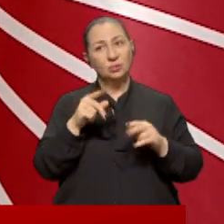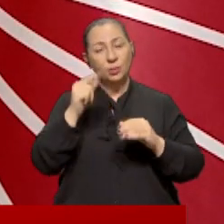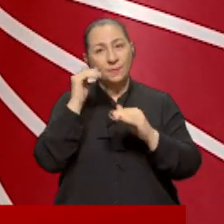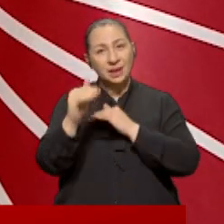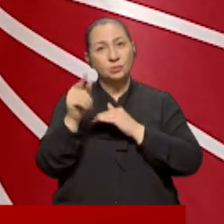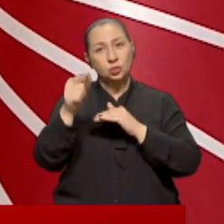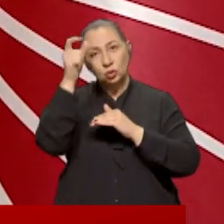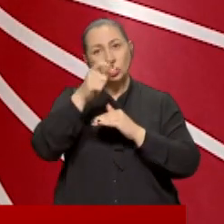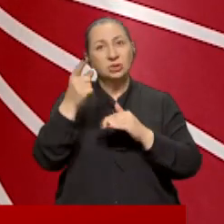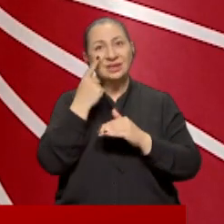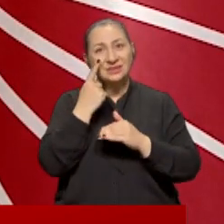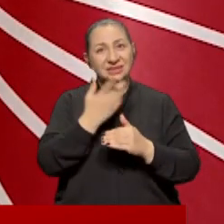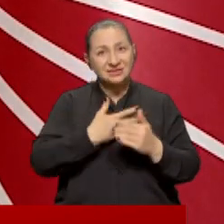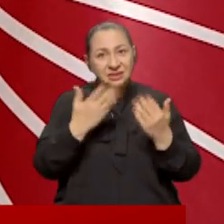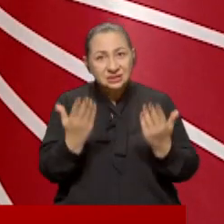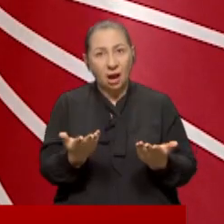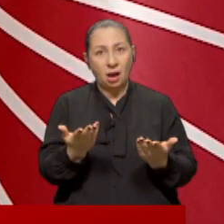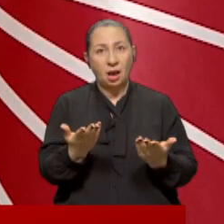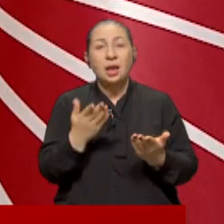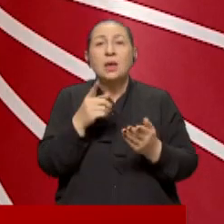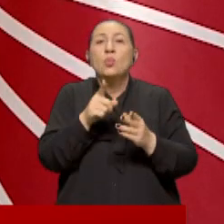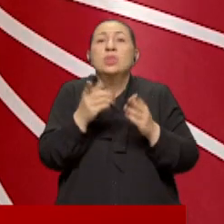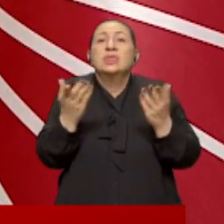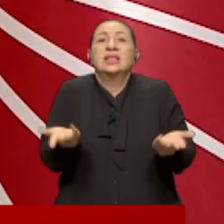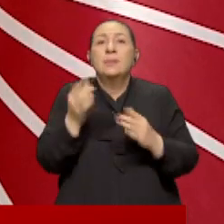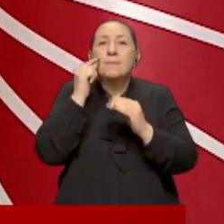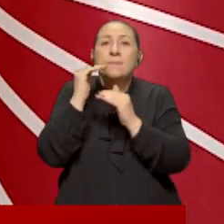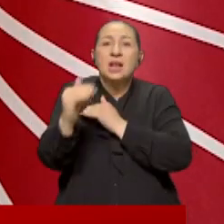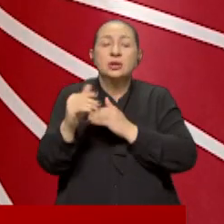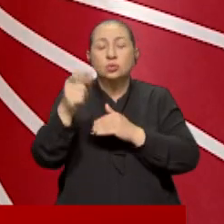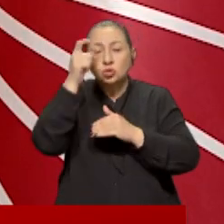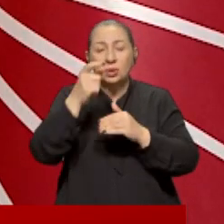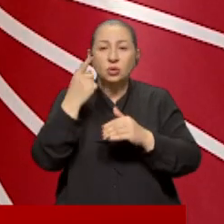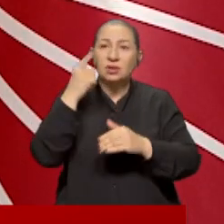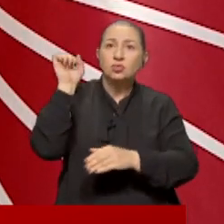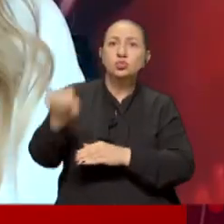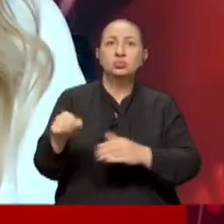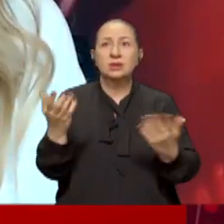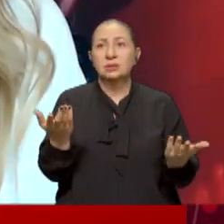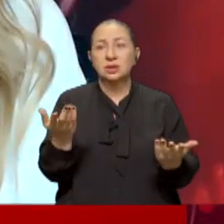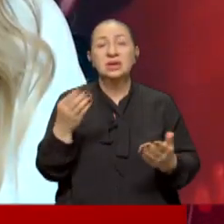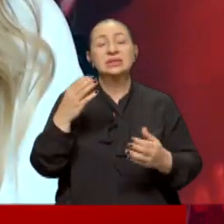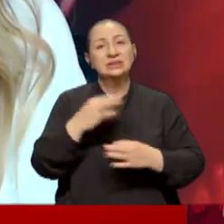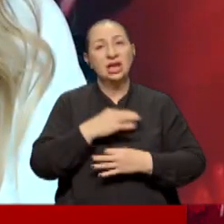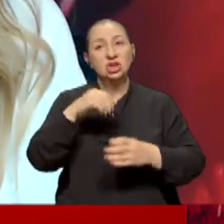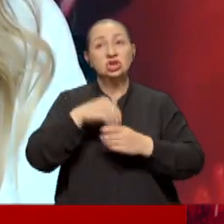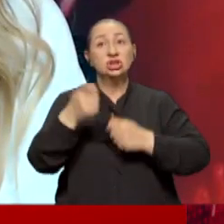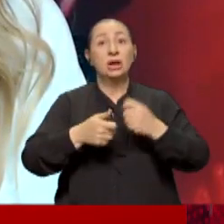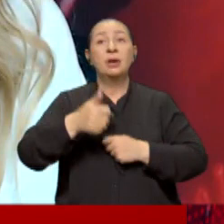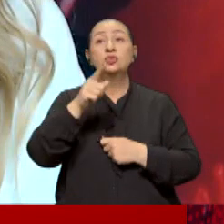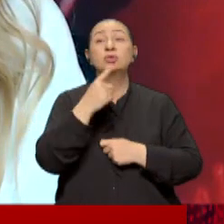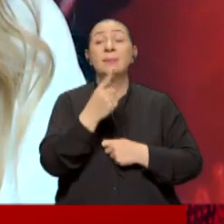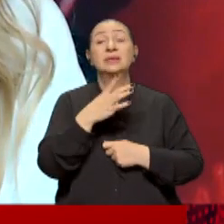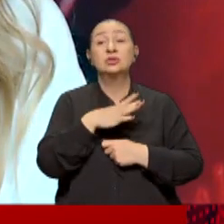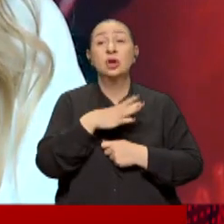bu milleti, bu ülkeyi, bu devleti sevseniz ya. Nedir bu millete, bu ülkeye, bu devlete garesiniz? Sayın İçişleri Bakanı şunu demek